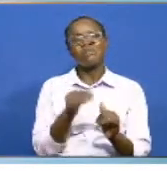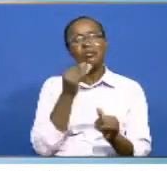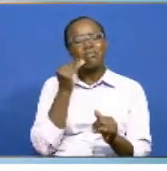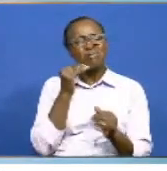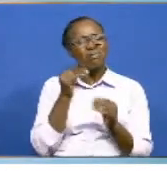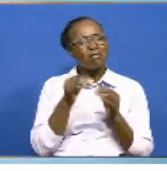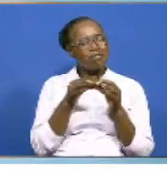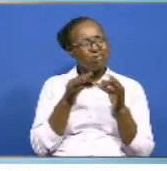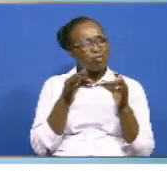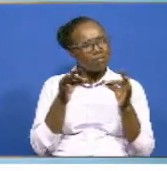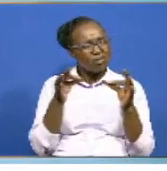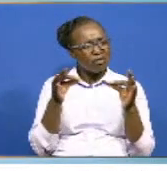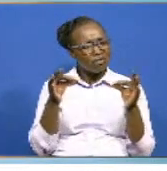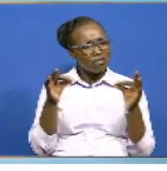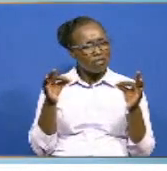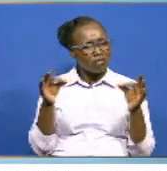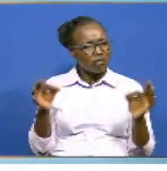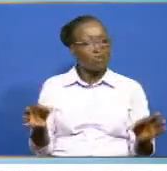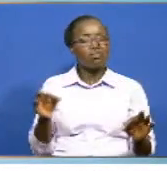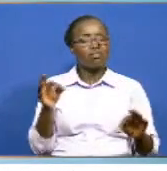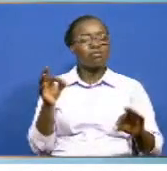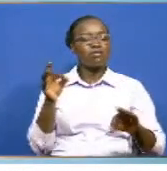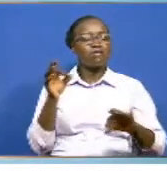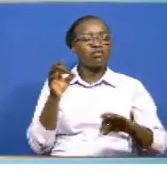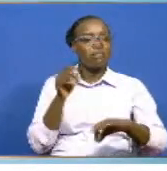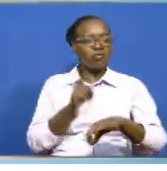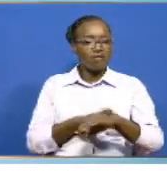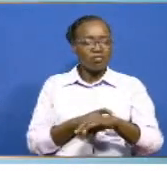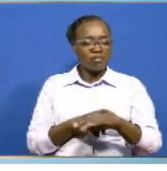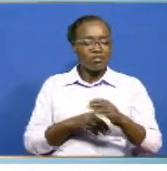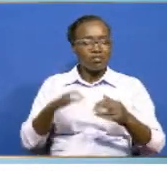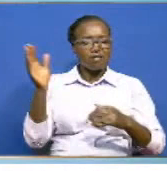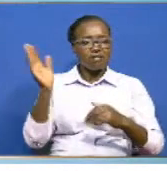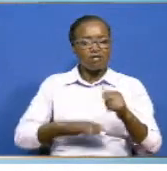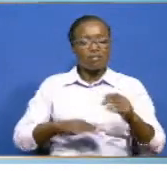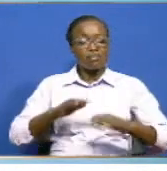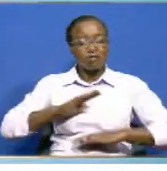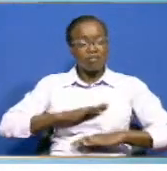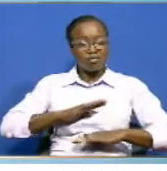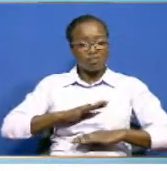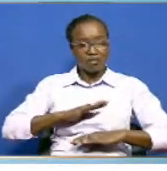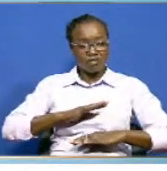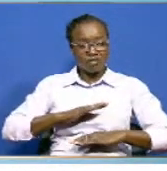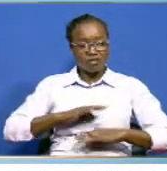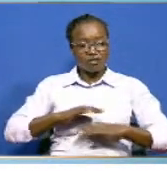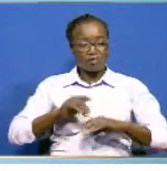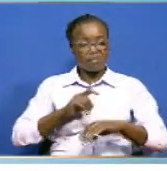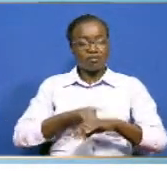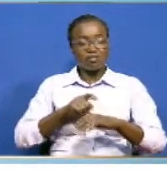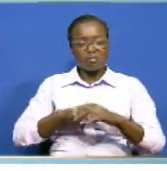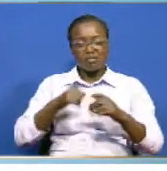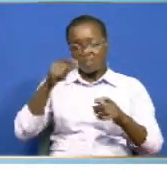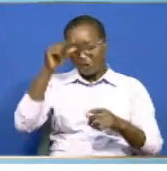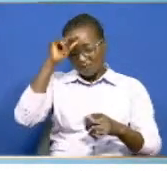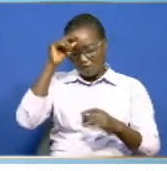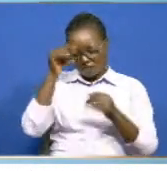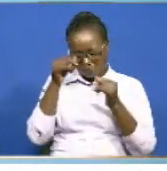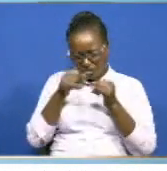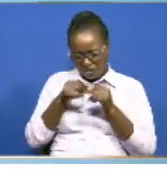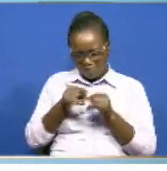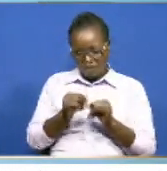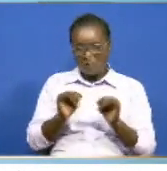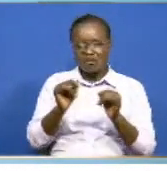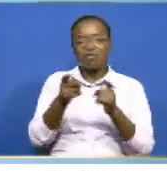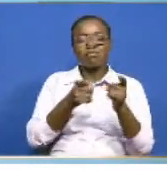muda ambao ulikuwa zaidi ya vile ilikuwa inatarajiwa. Lakini kwa sababu serikali pia ilikuwa inajaribu kudhibiti kuenea